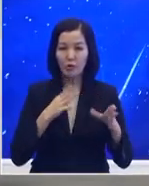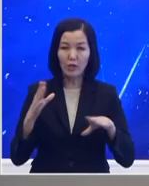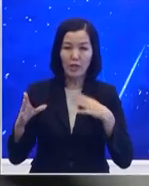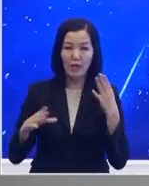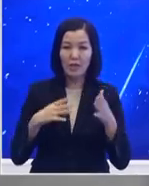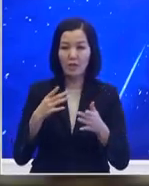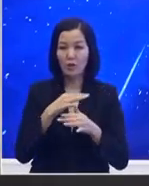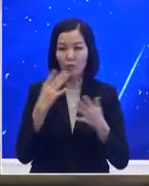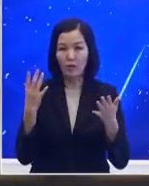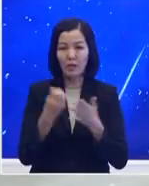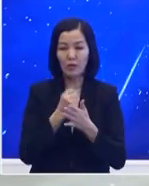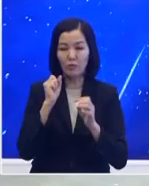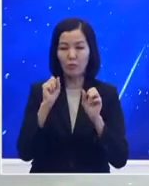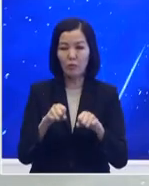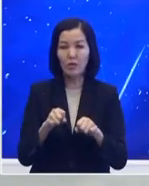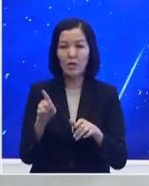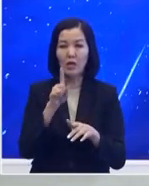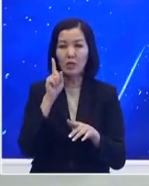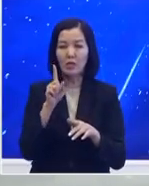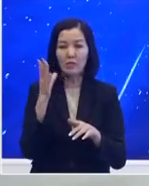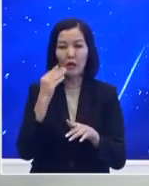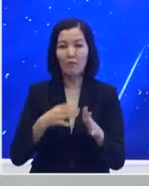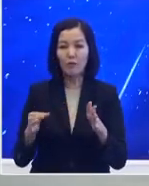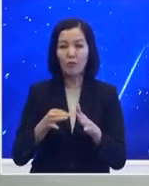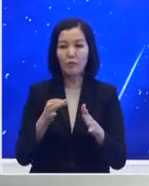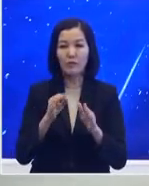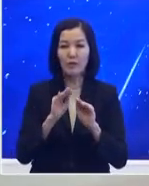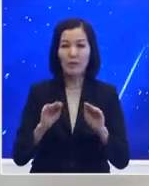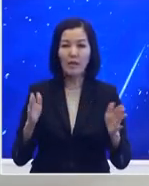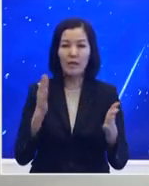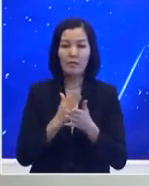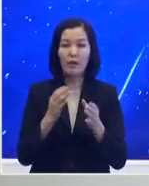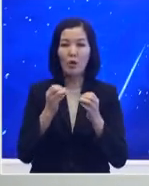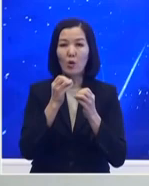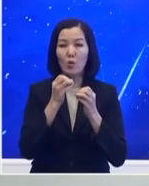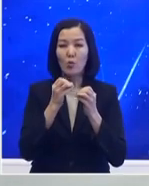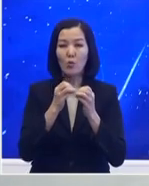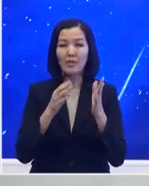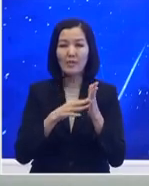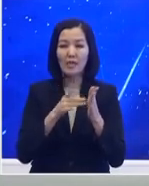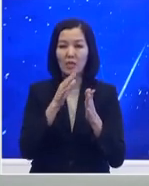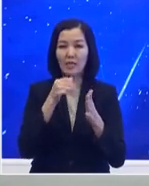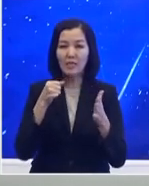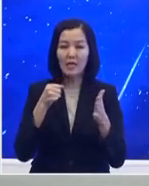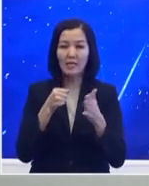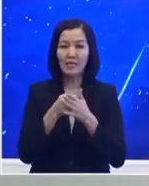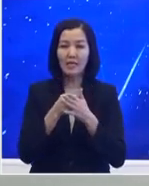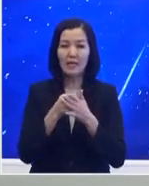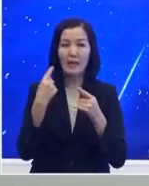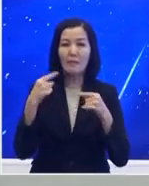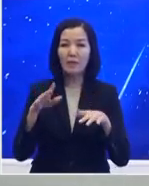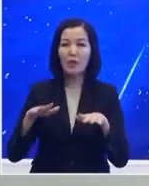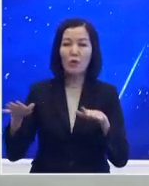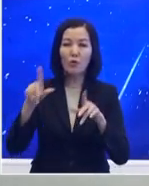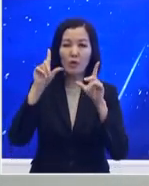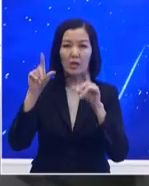нәтижеге қол жеткізбек. Осындай өрендер Алматы облысында бар, алайда 18 жастан соң басқа өңірге шеберлігін арттыру үшін кетіп